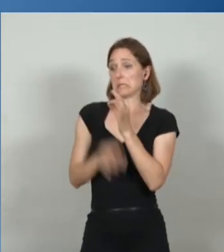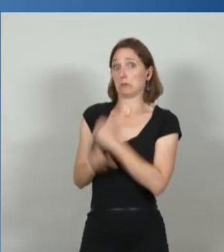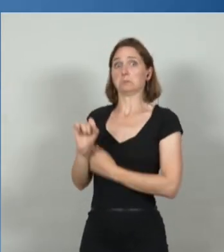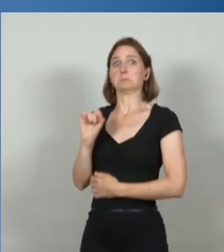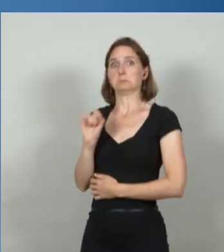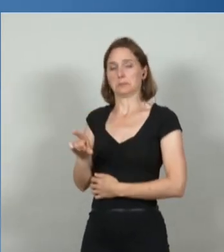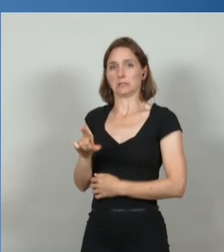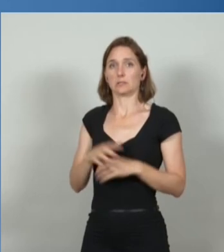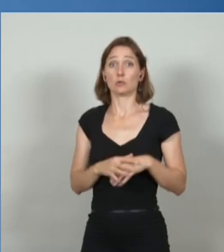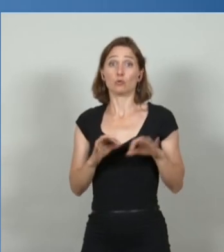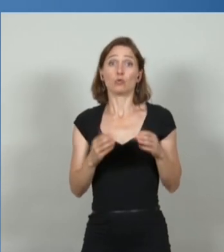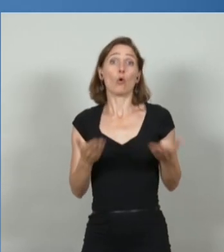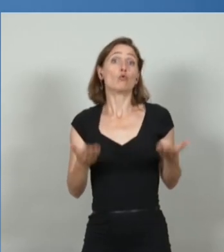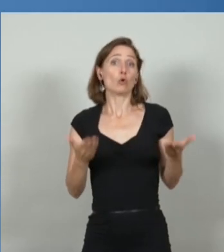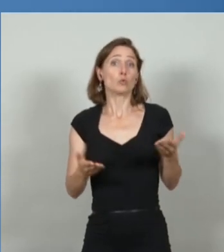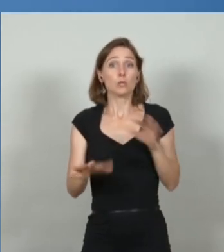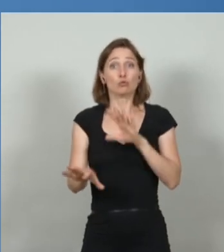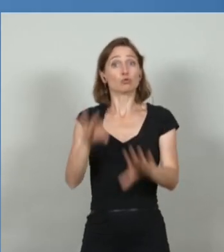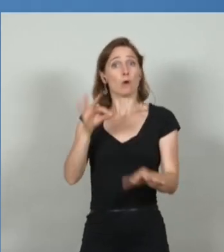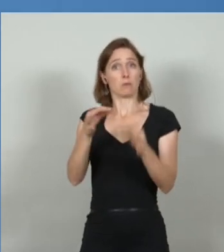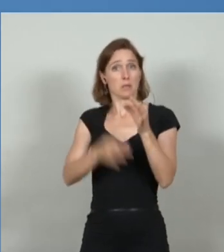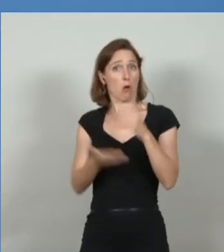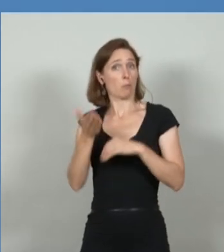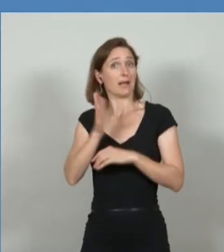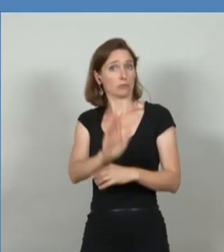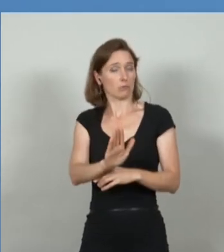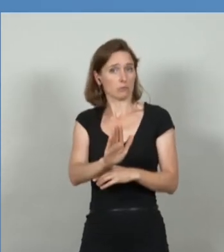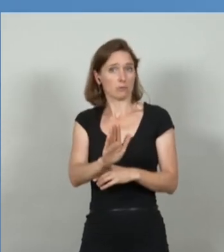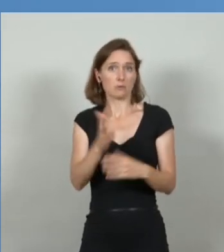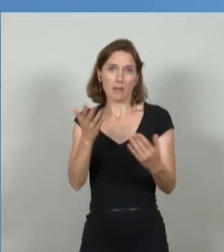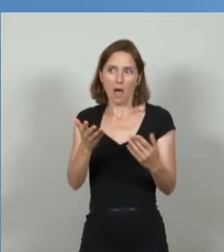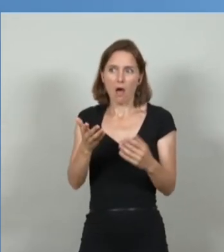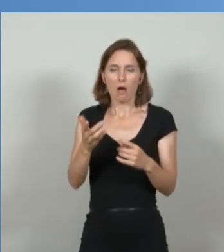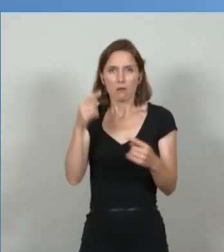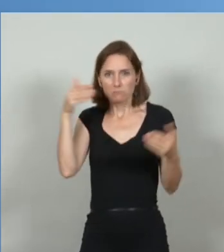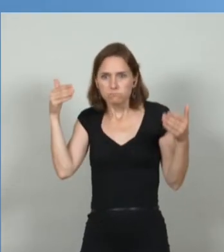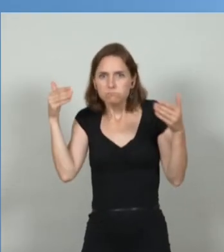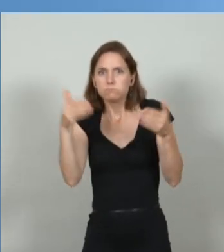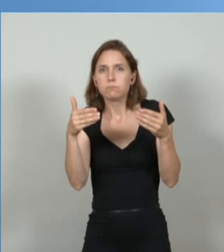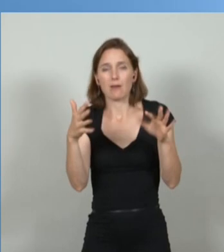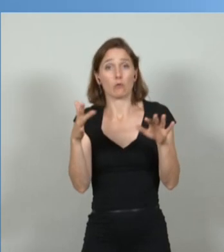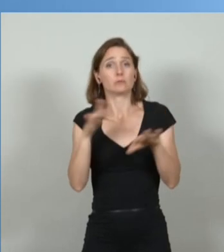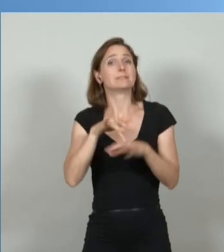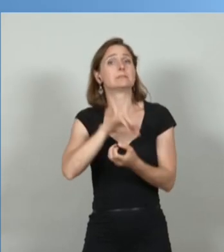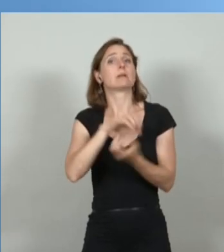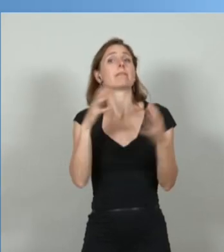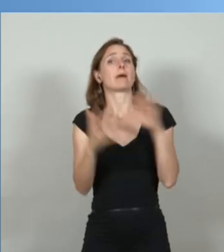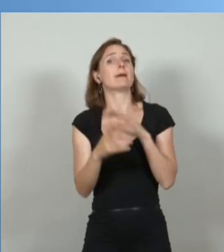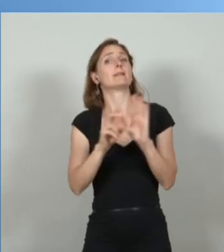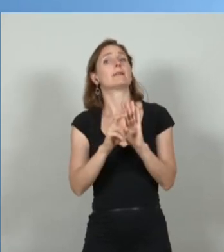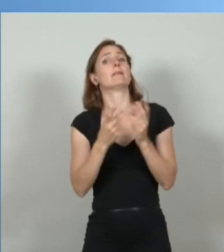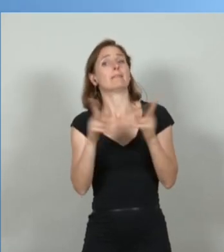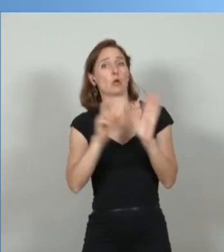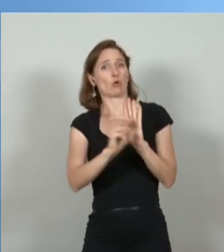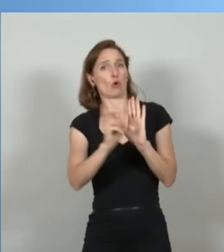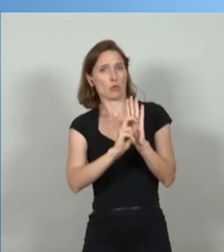souhaité aujourd'hui le présenter en conseil municipal devait être mis sera mis en ligne aujourd'hui sur le site Internet de la Ville va être